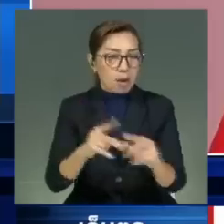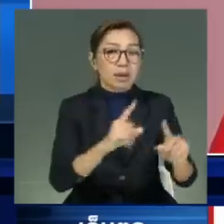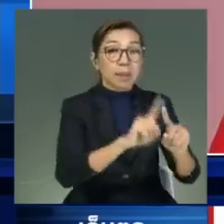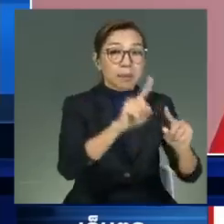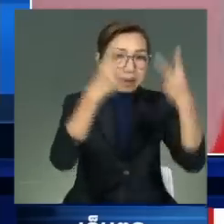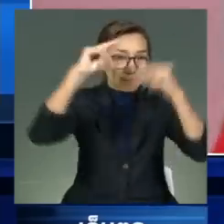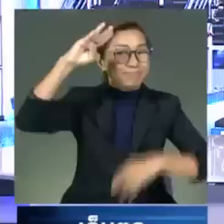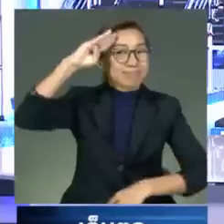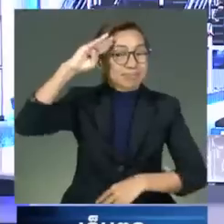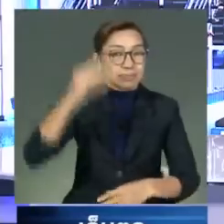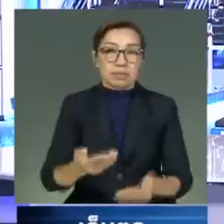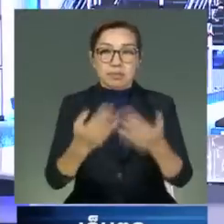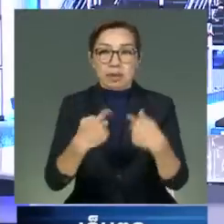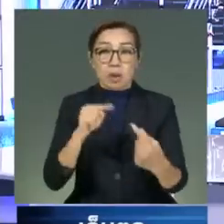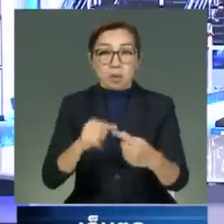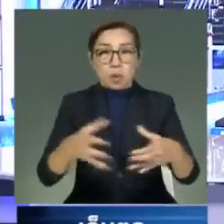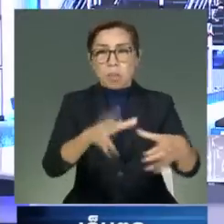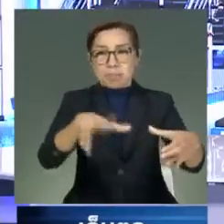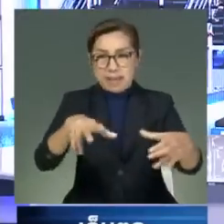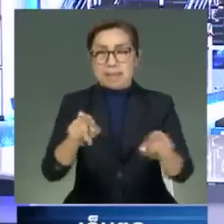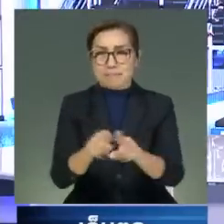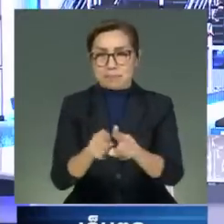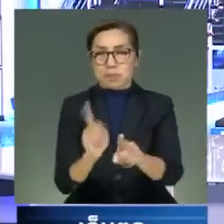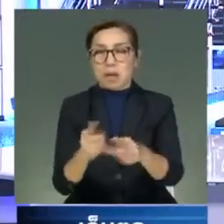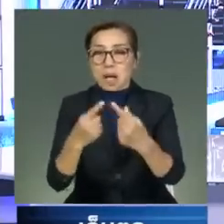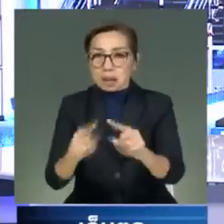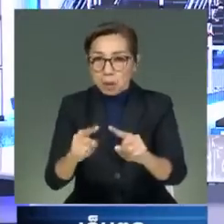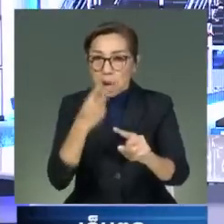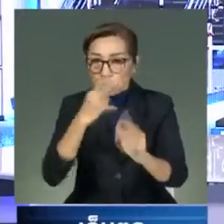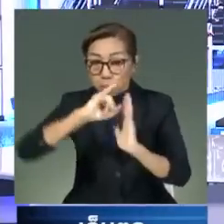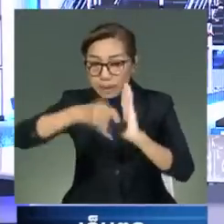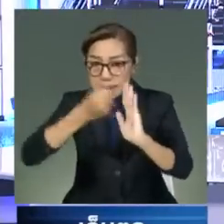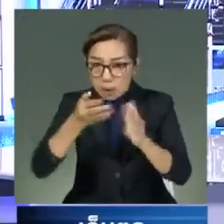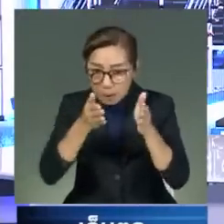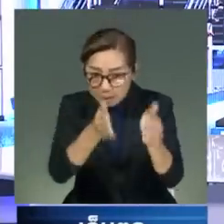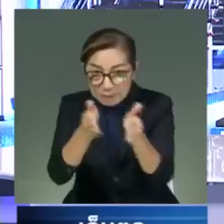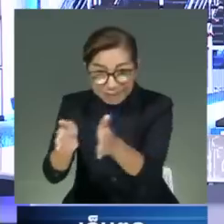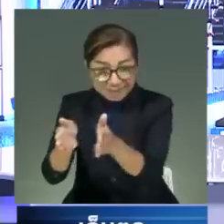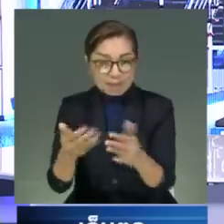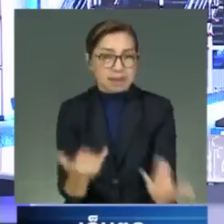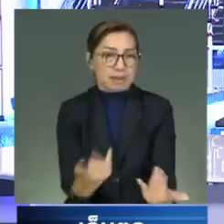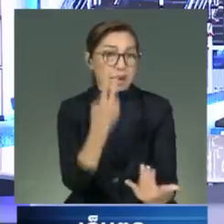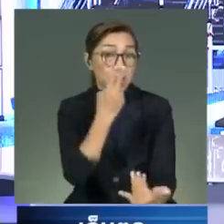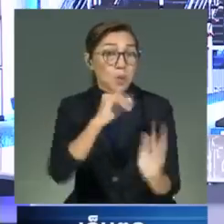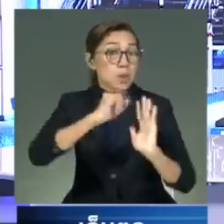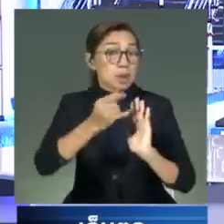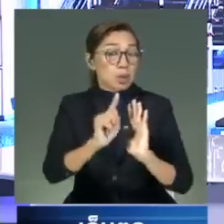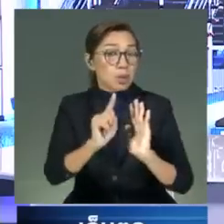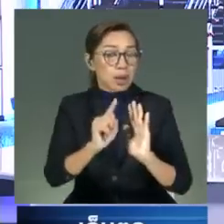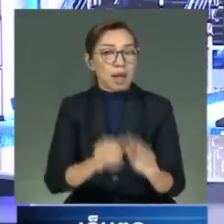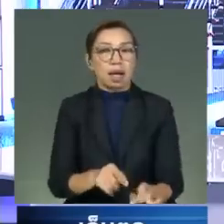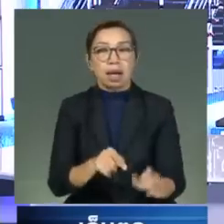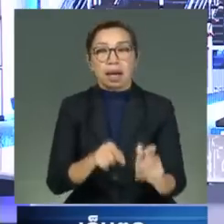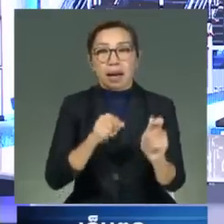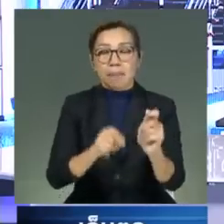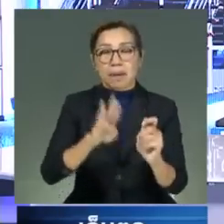หากคุณผู้ชมคะยังอยู่กันที่เรื่องของพรรคเพื่อไทยแต่ทีนี้จะพาไปเจาะปลายพื้นที่กันหน่อยพื้นที่ที่จะไปดูกันเนี่ยนะก็คือเขตบางบอน